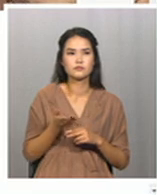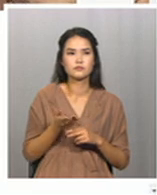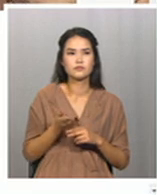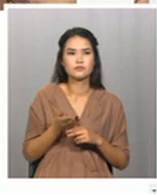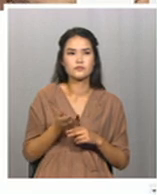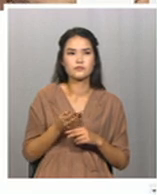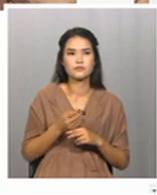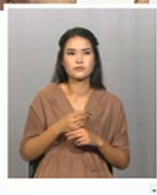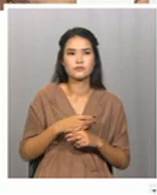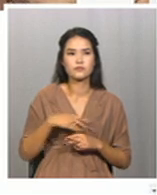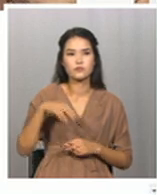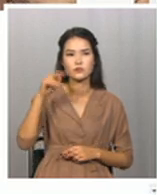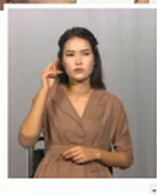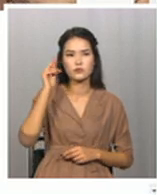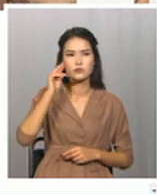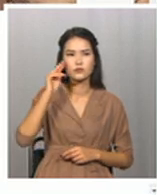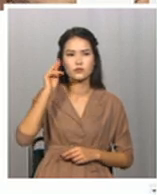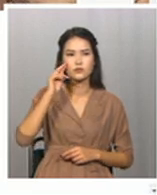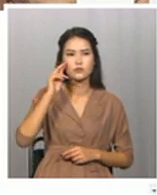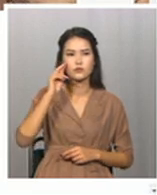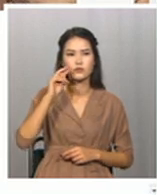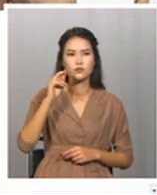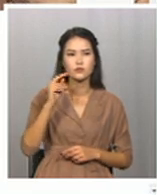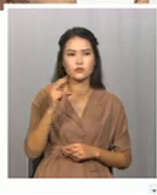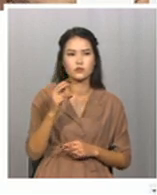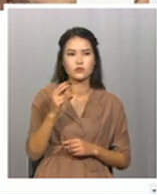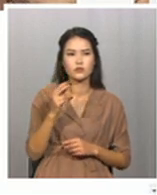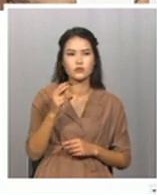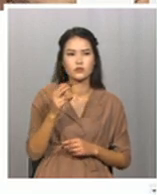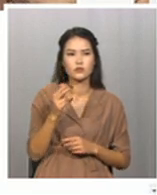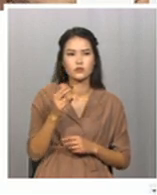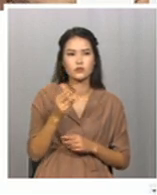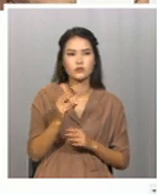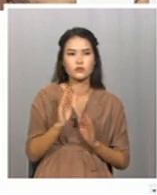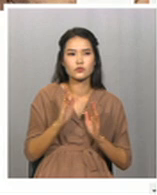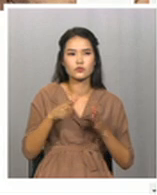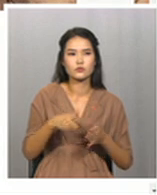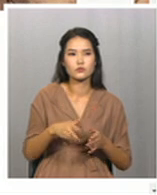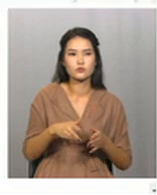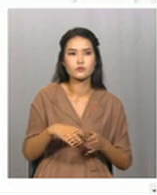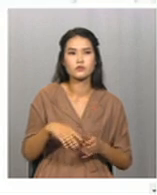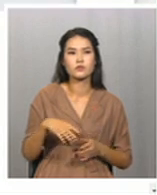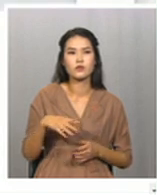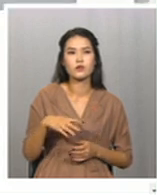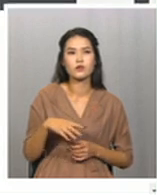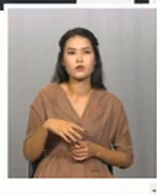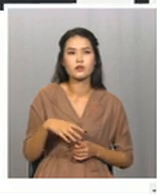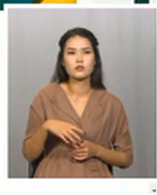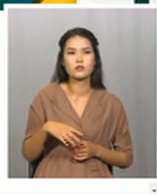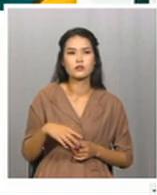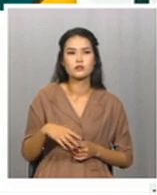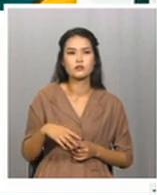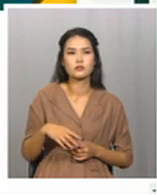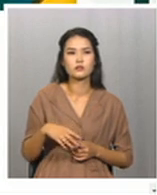оқуға түсу деп өзгертеміз. Және